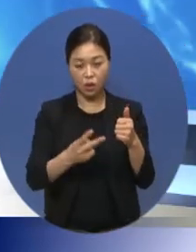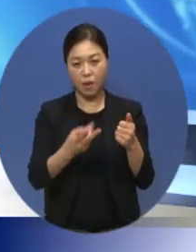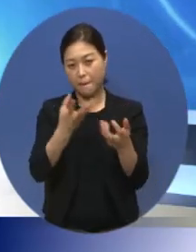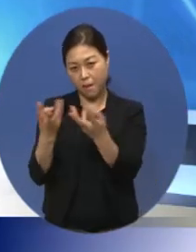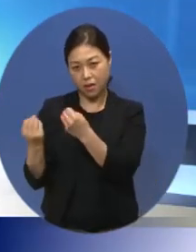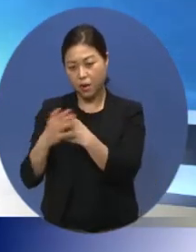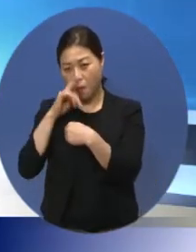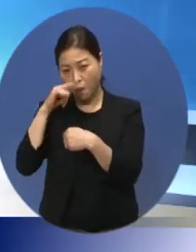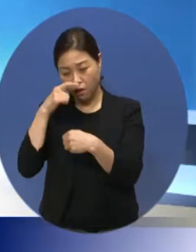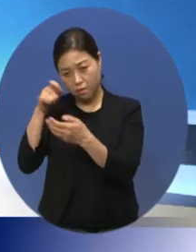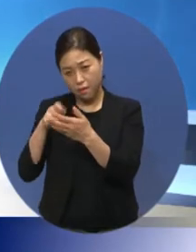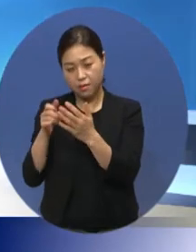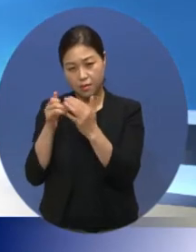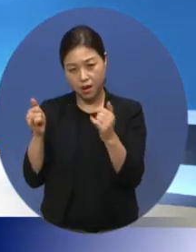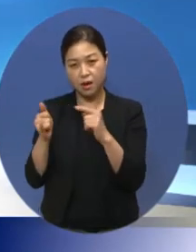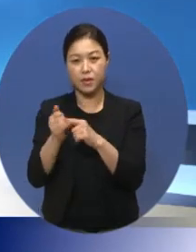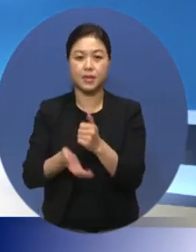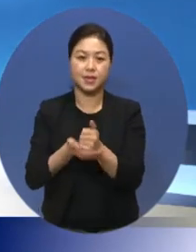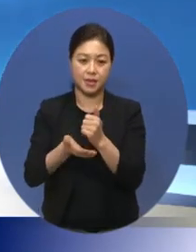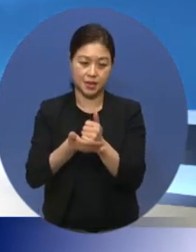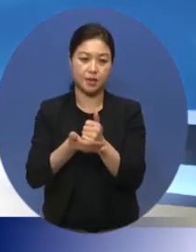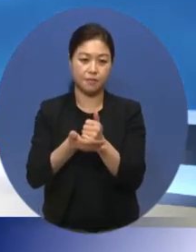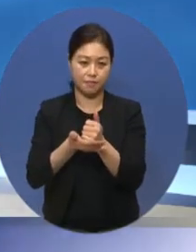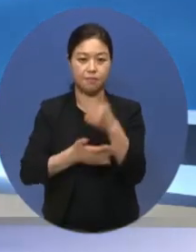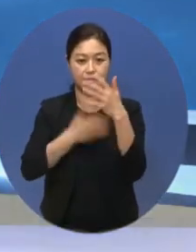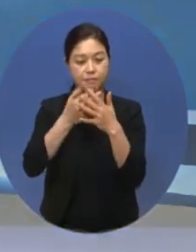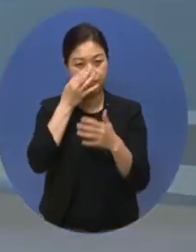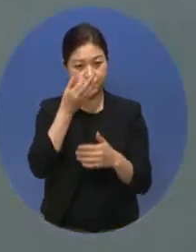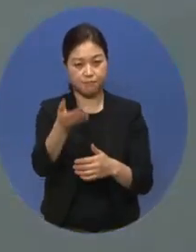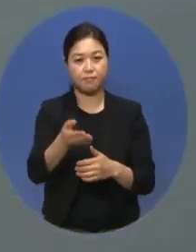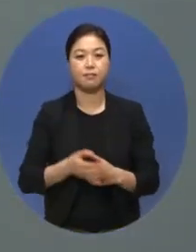찬사를 전했습니다. 화면으로 만나보겠습니다.